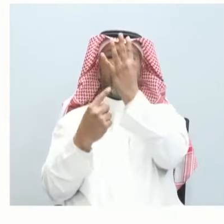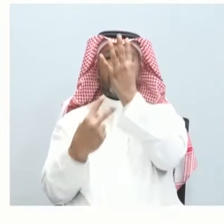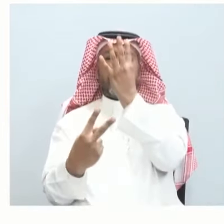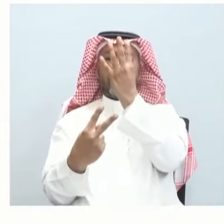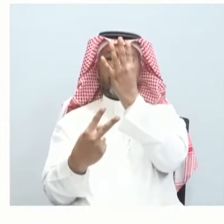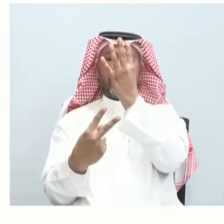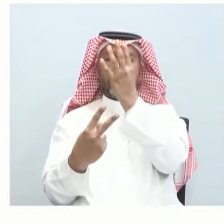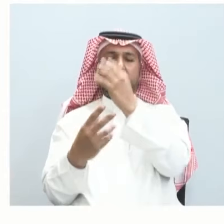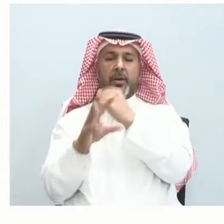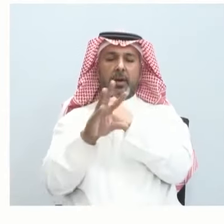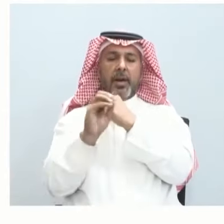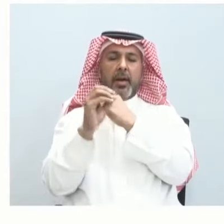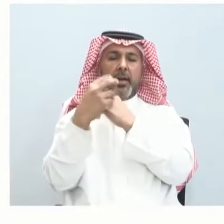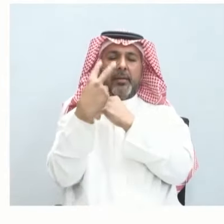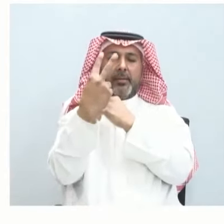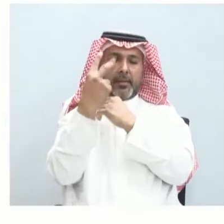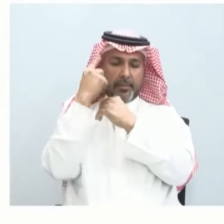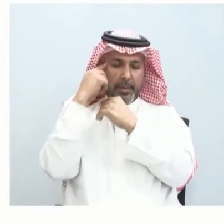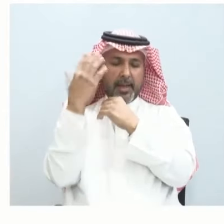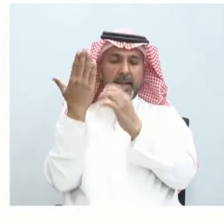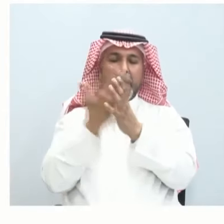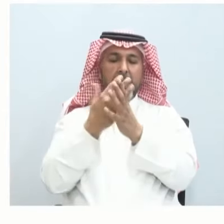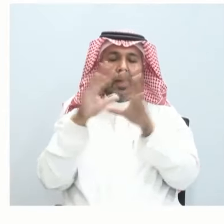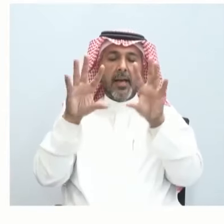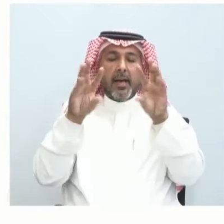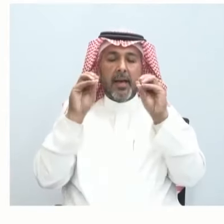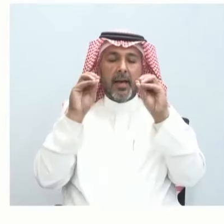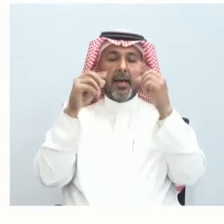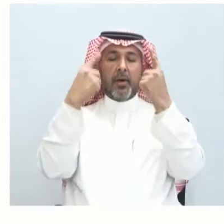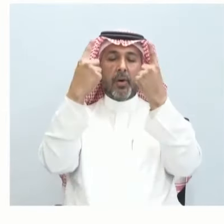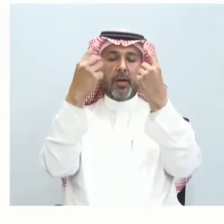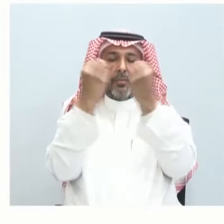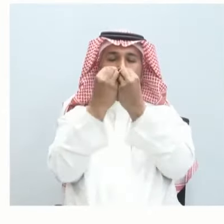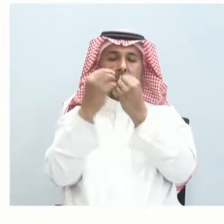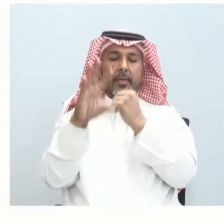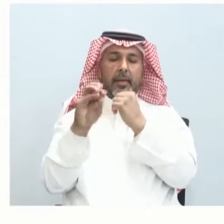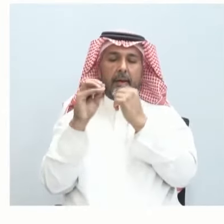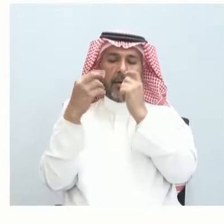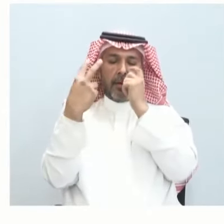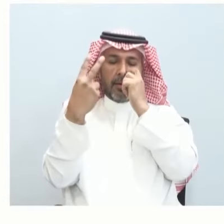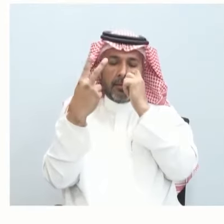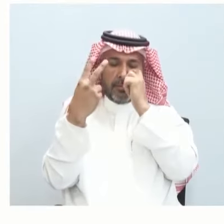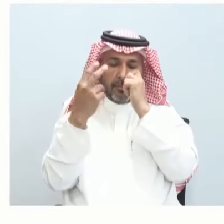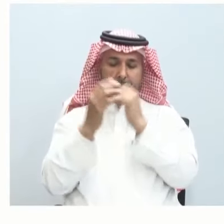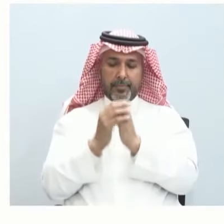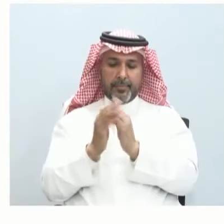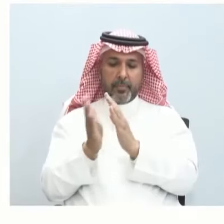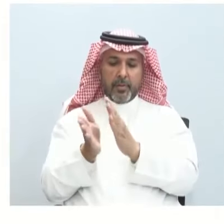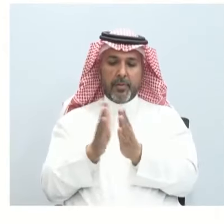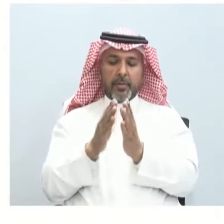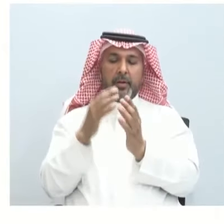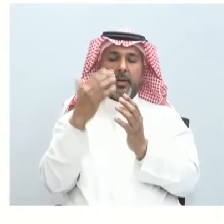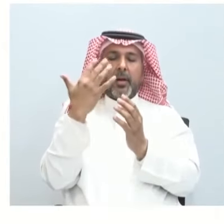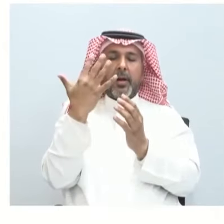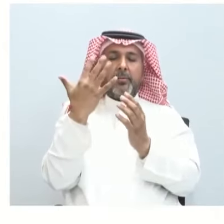ثم عمليه الضرب الثانيه نصفها ضربها العدد مع العدد والحرف مع الحرف نص ضرب